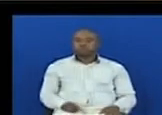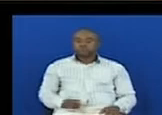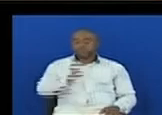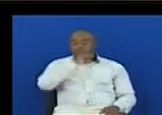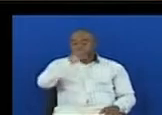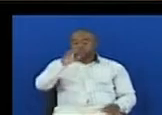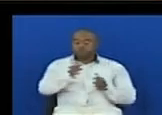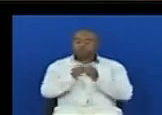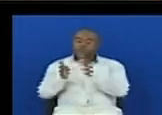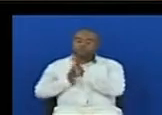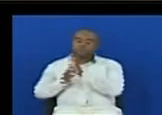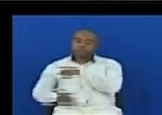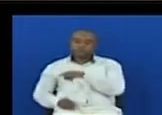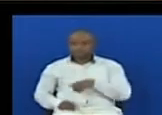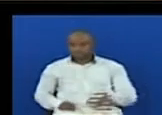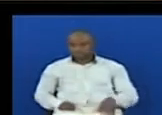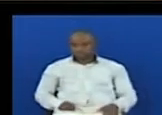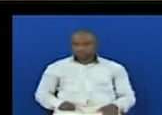COVID-19.